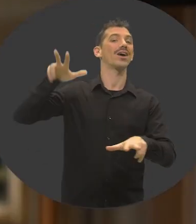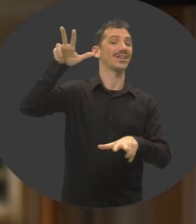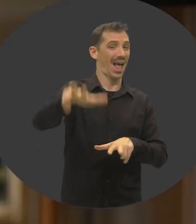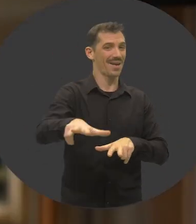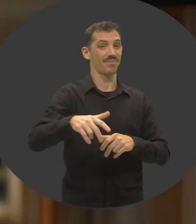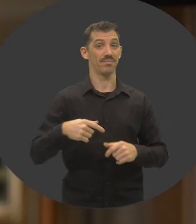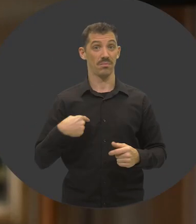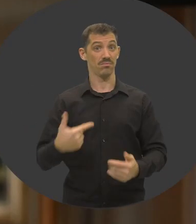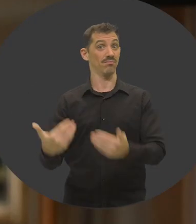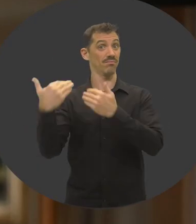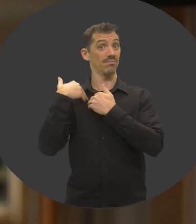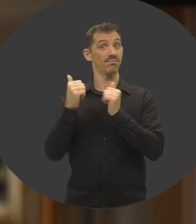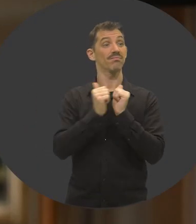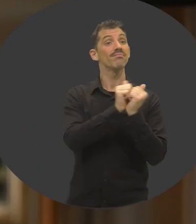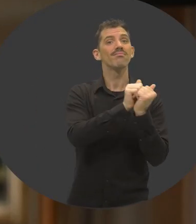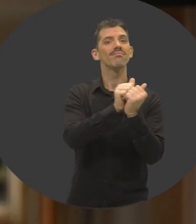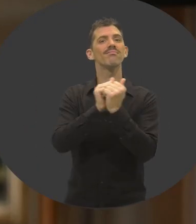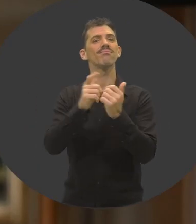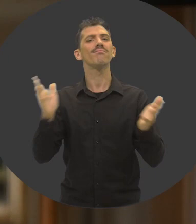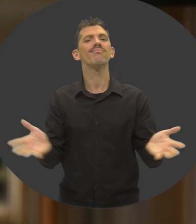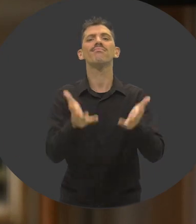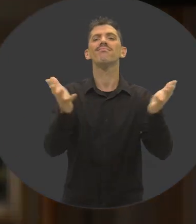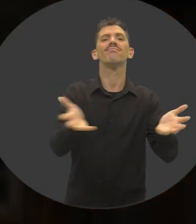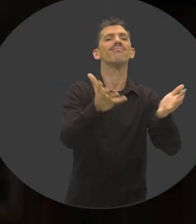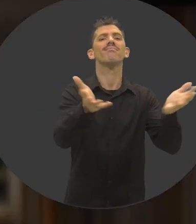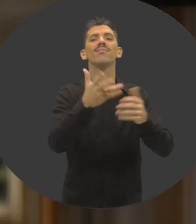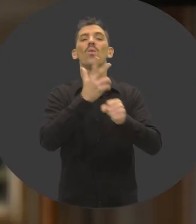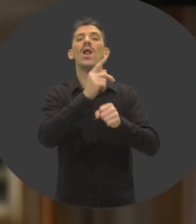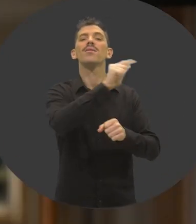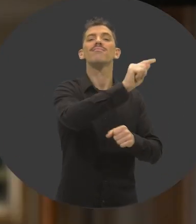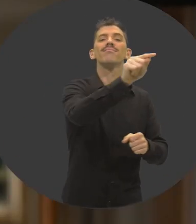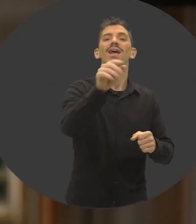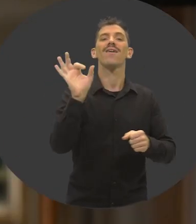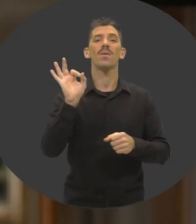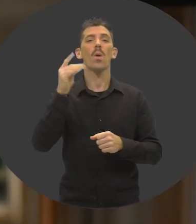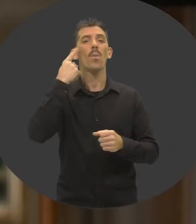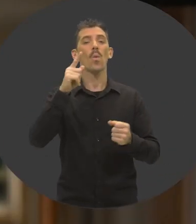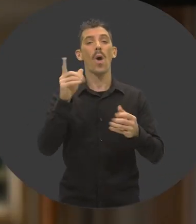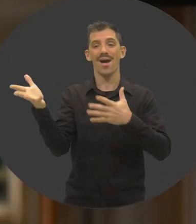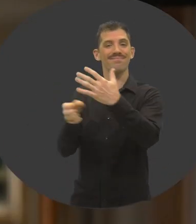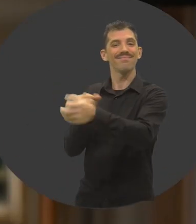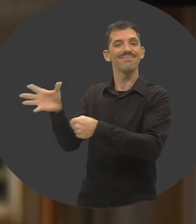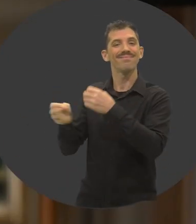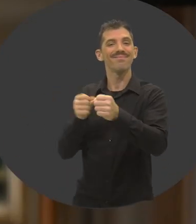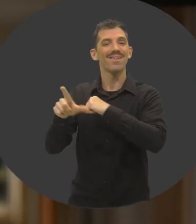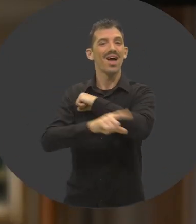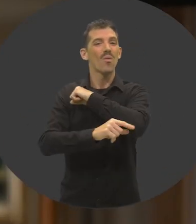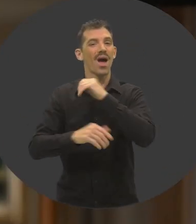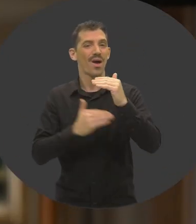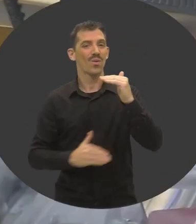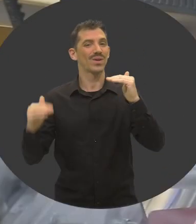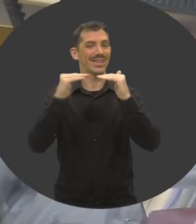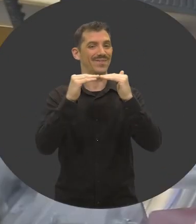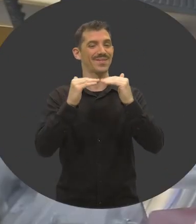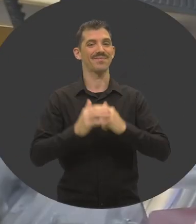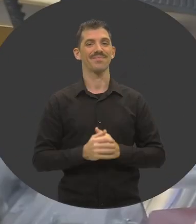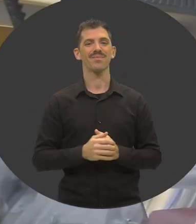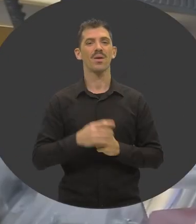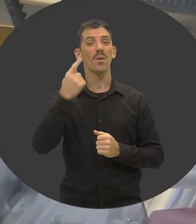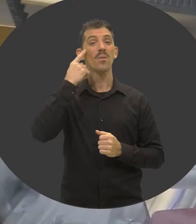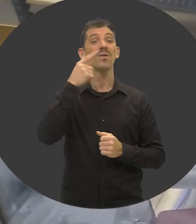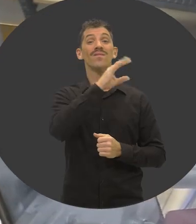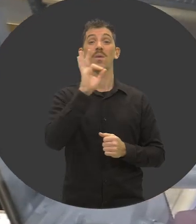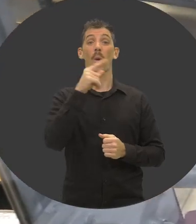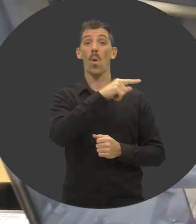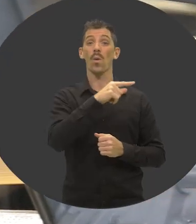André Pereira, directeur marketing et communication chez Apogee. Notre rôle en tant que partenaire, c'est vraiment d'accompagner les hôtels Fairmont dans leur